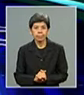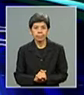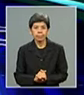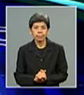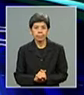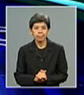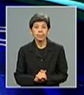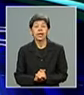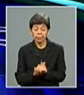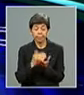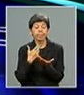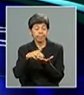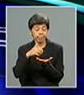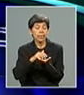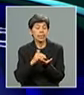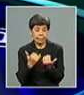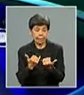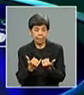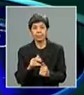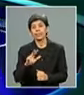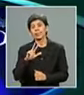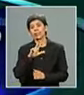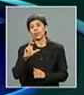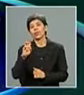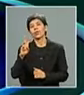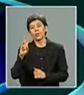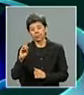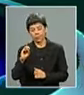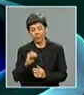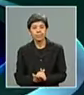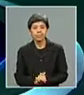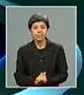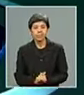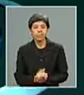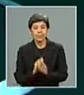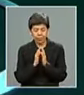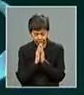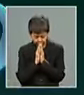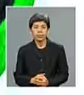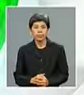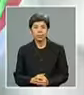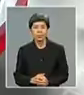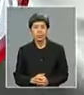นี่คือความเปลี่ยนแปลงล่าสุดนะครับเพราะนี่คือทีวี360องศาสวัสดีครับ